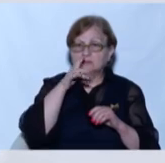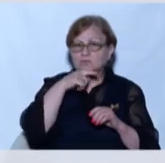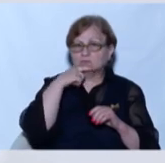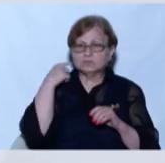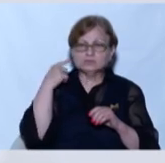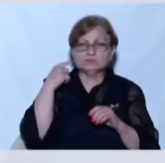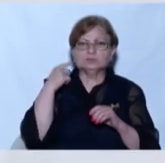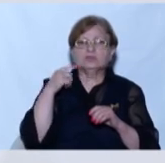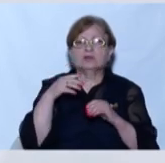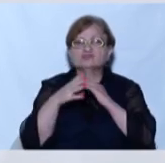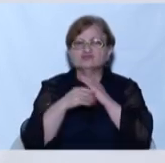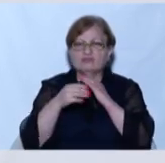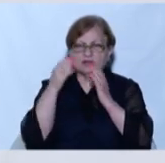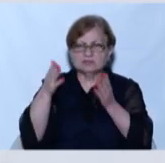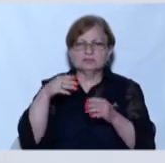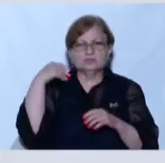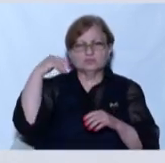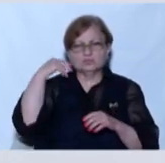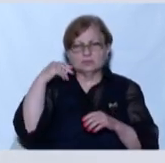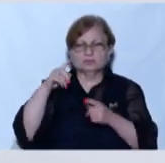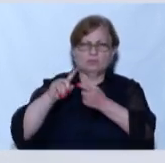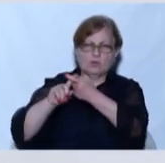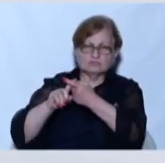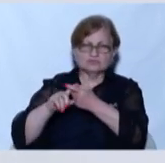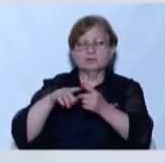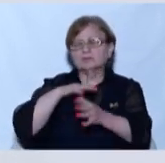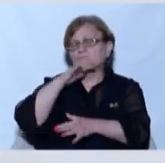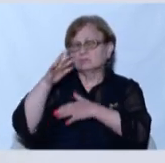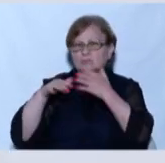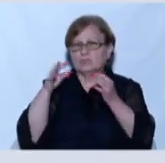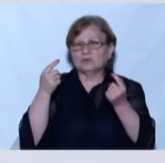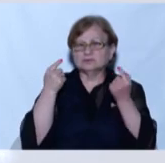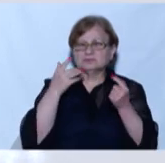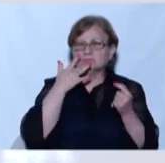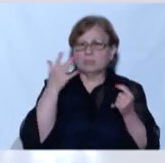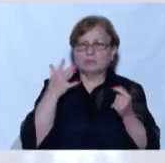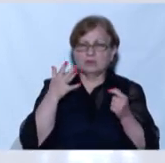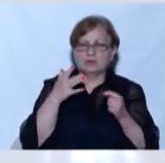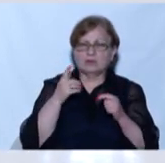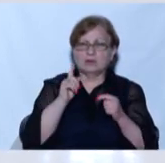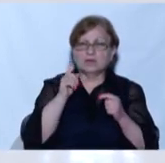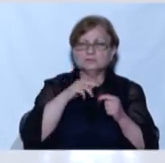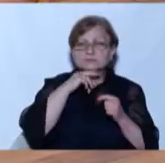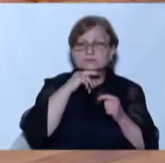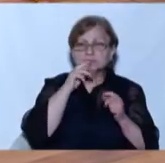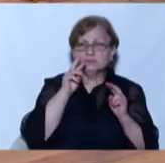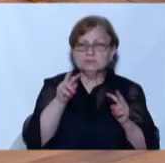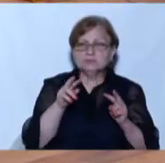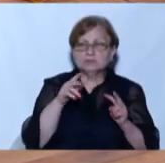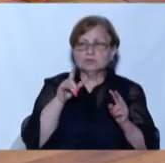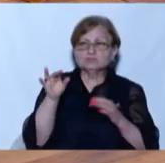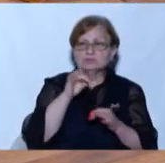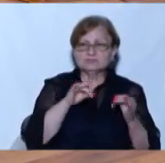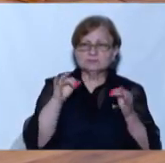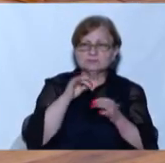ჩართული შვედეთთან ომში, შვედეთი და თურქეთი არიან მოკავშირეები და ასე შემდეგ და ასე შემდეგ. ასე რომ მე და კიდევ ვიაქციო ჩვენ თანდათან როცა